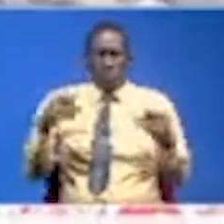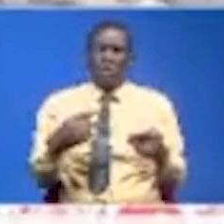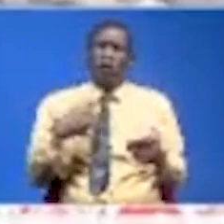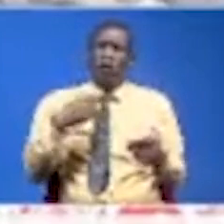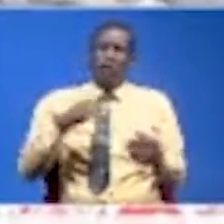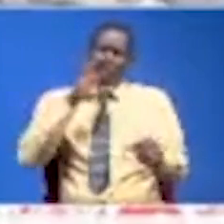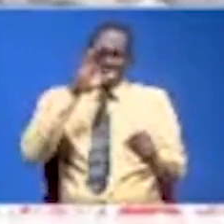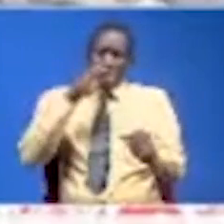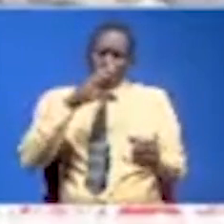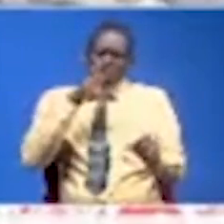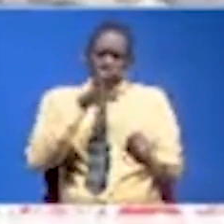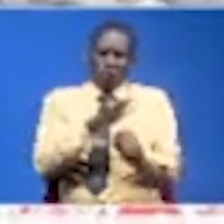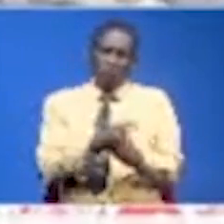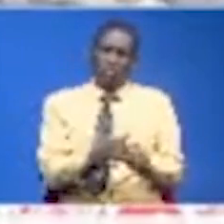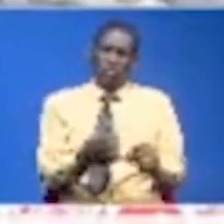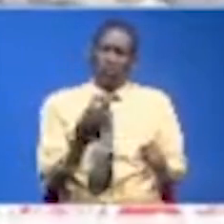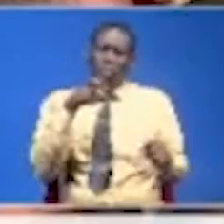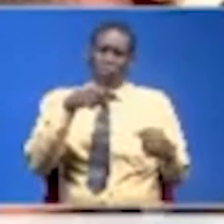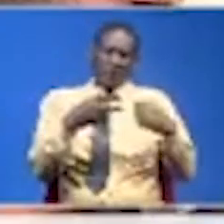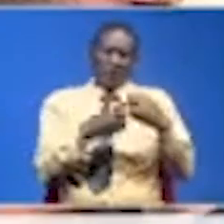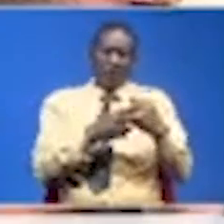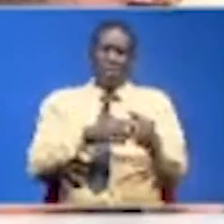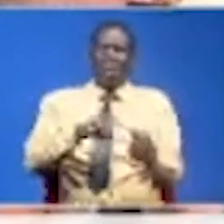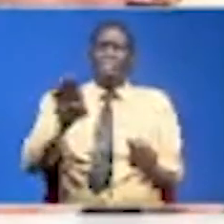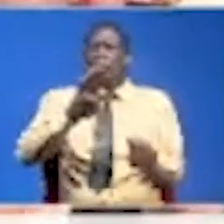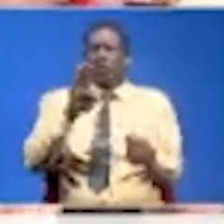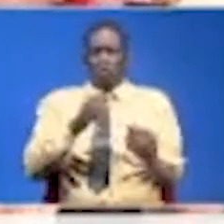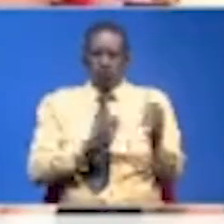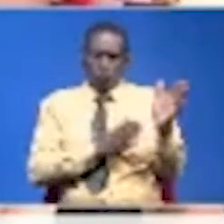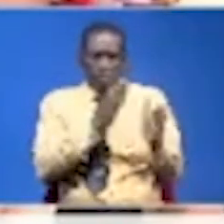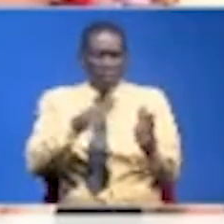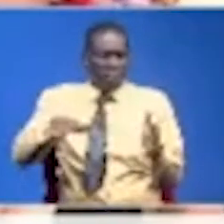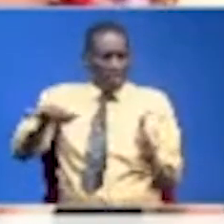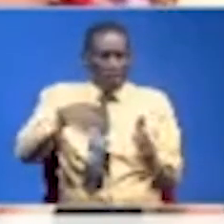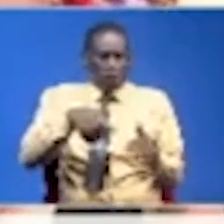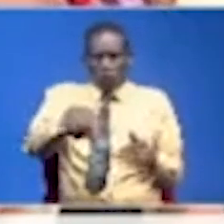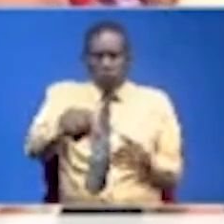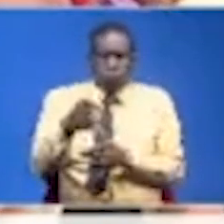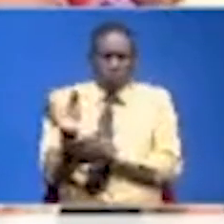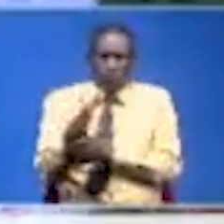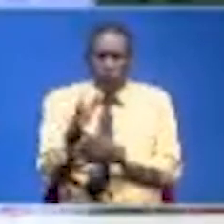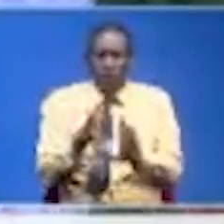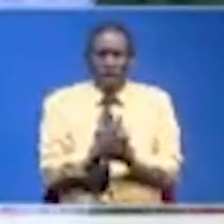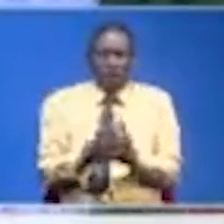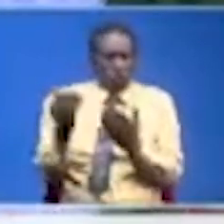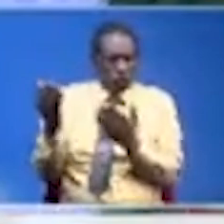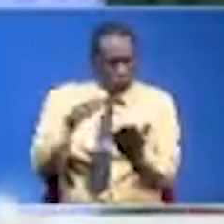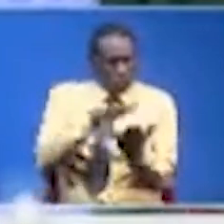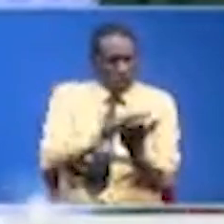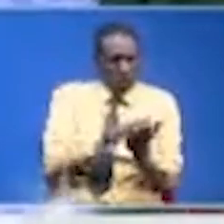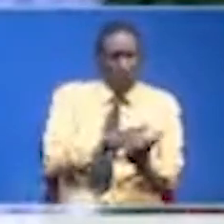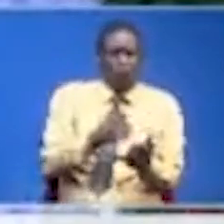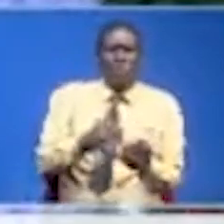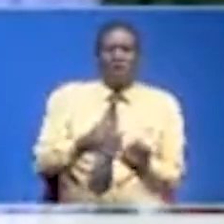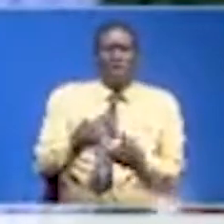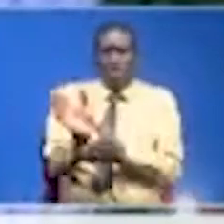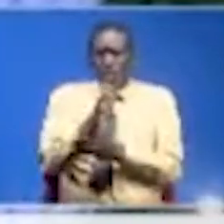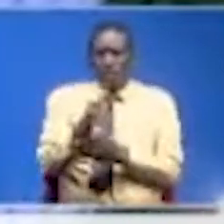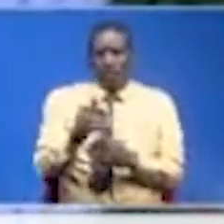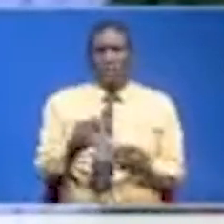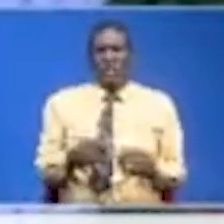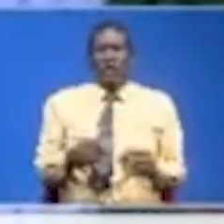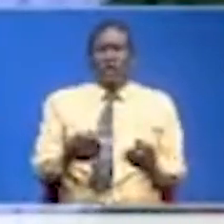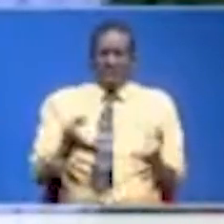shilingi bilioni 2.7 katika kuandaa maeneo ya kuvua na kupokea samaki baharini. Additionally, we are